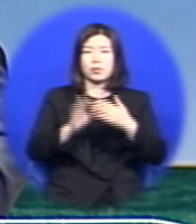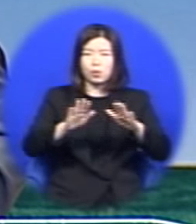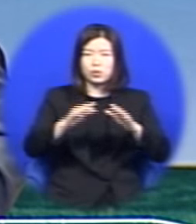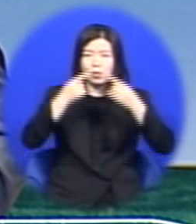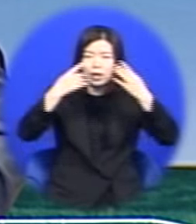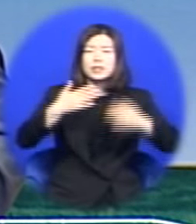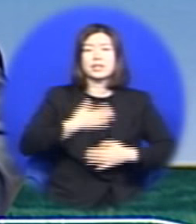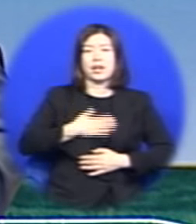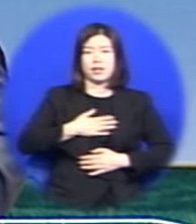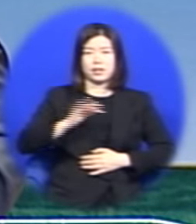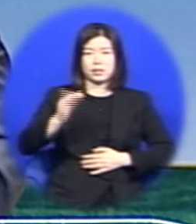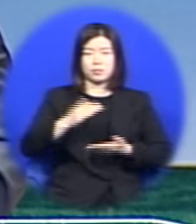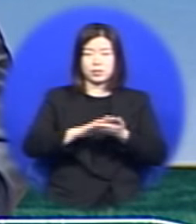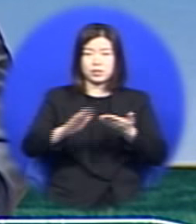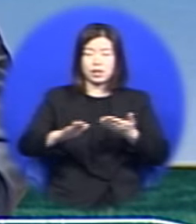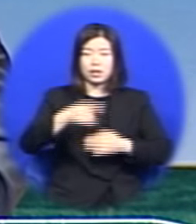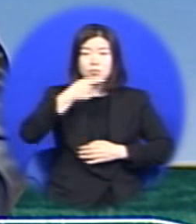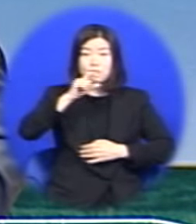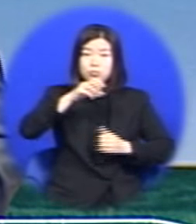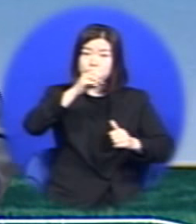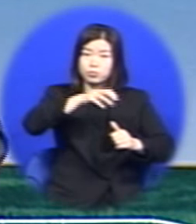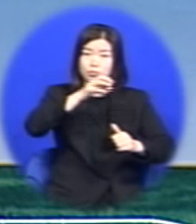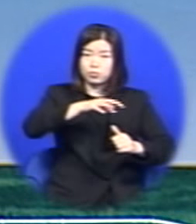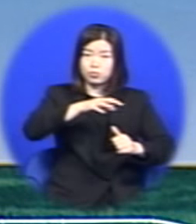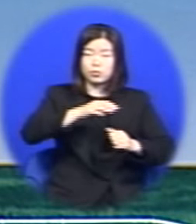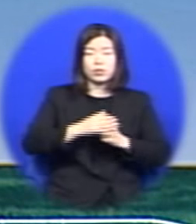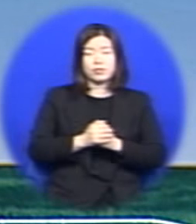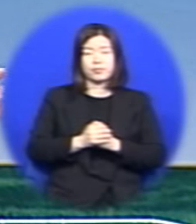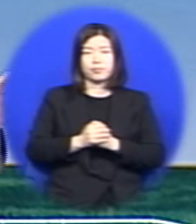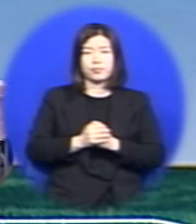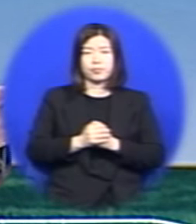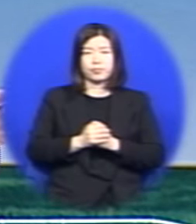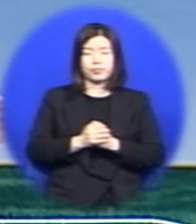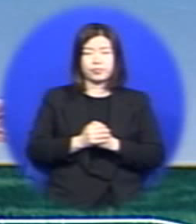합니다. 세례는